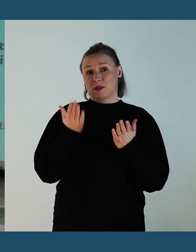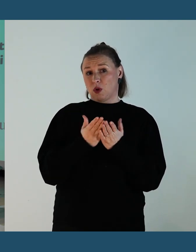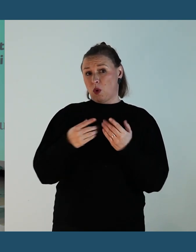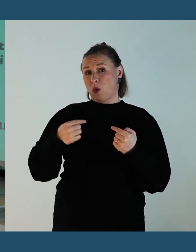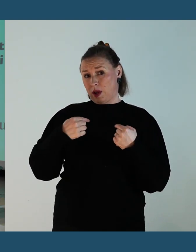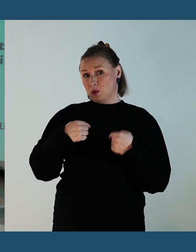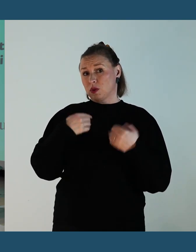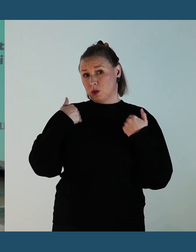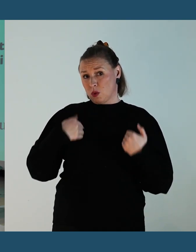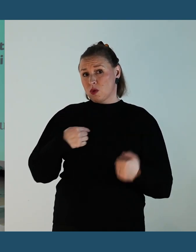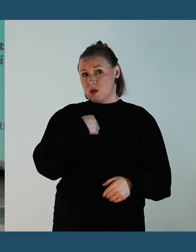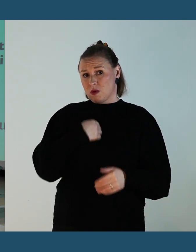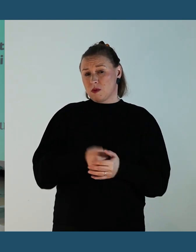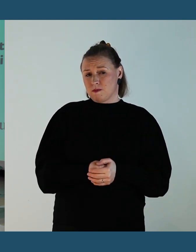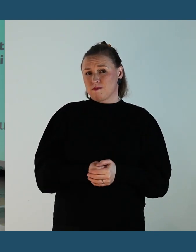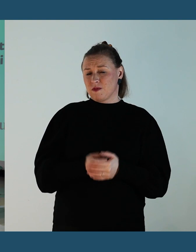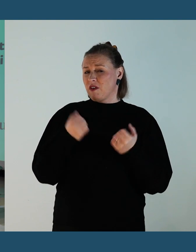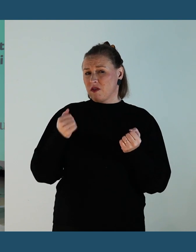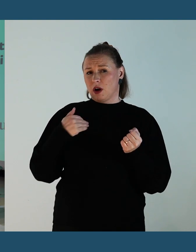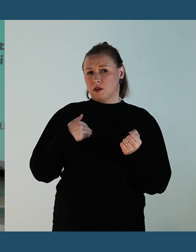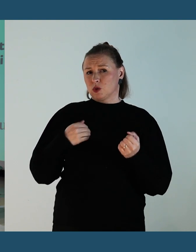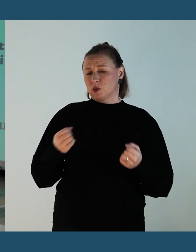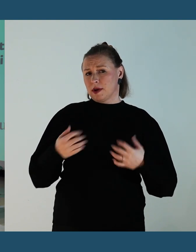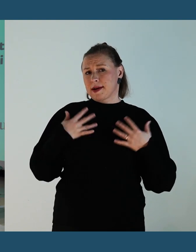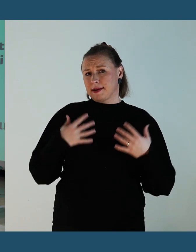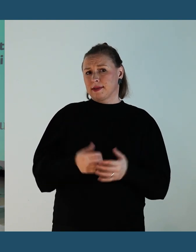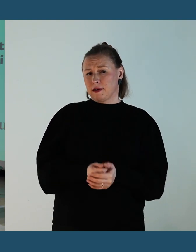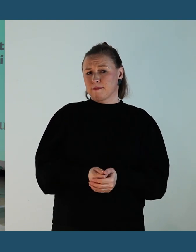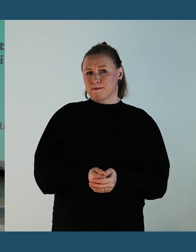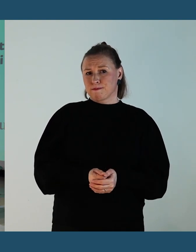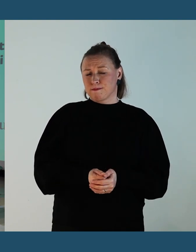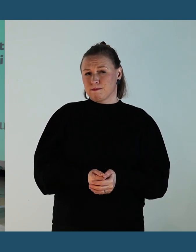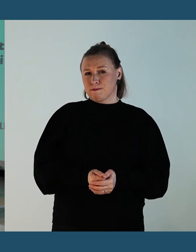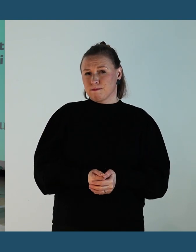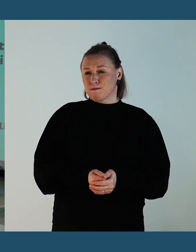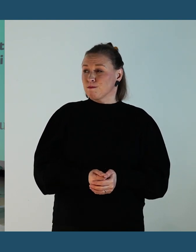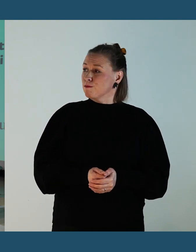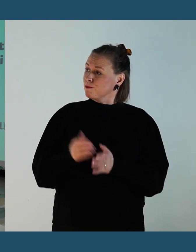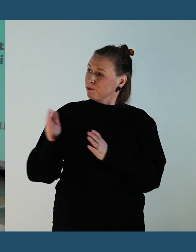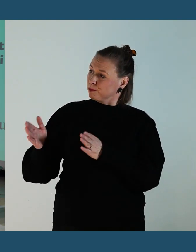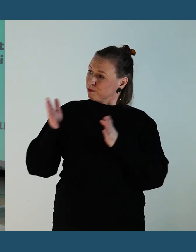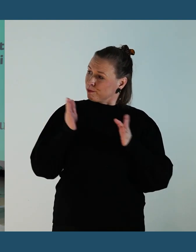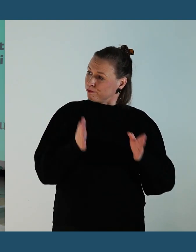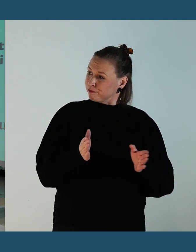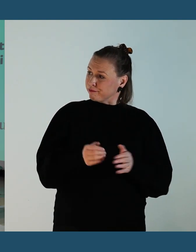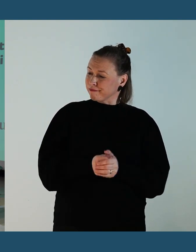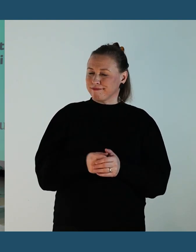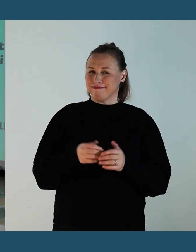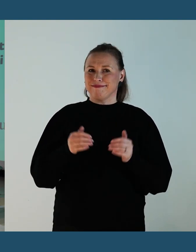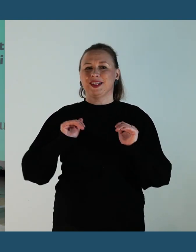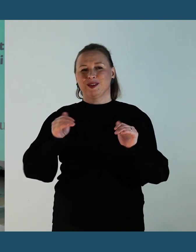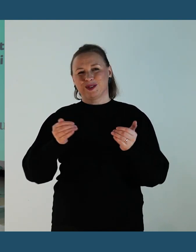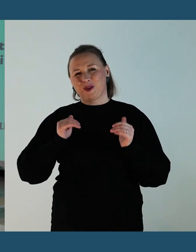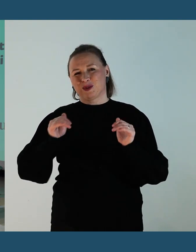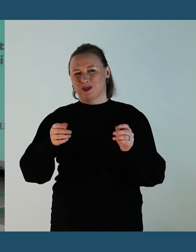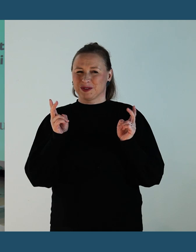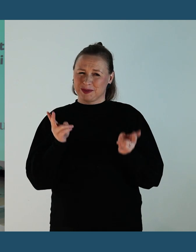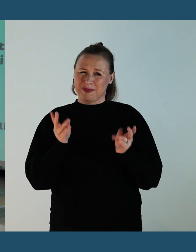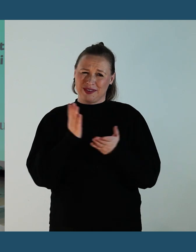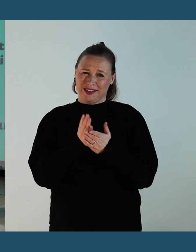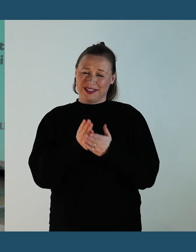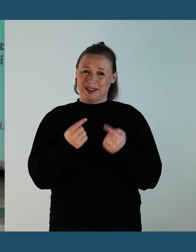itse. Joo, tässä tulee helposti toistoa, koska kaikki on